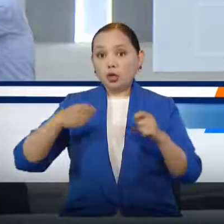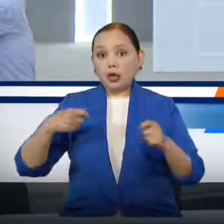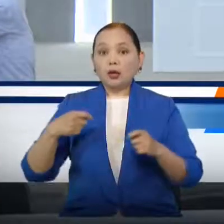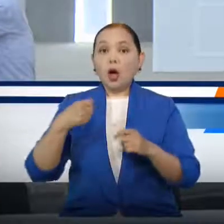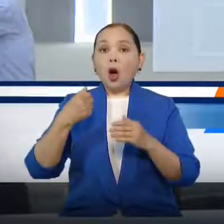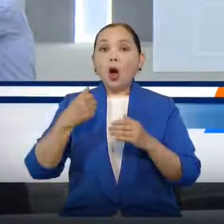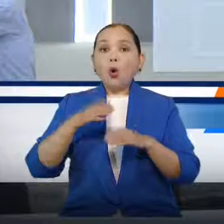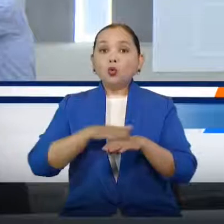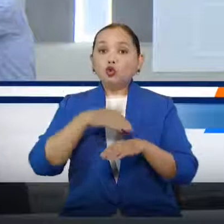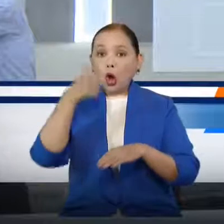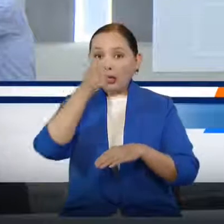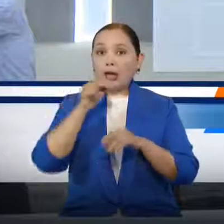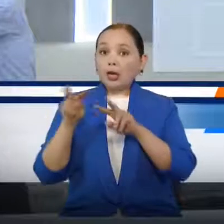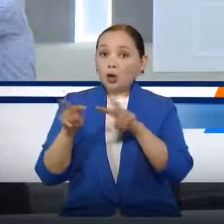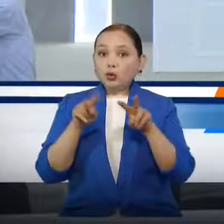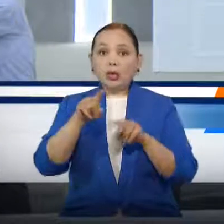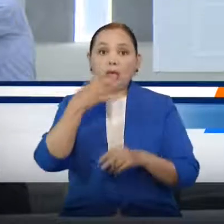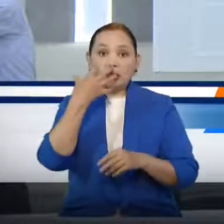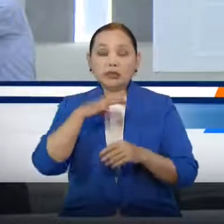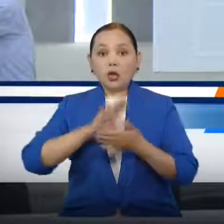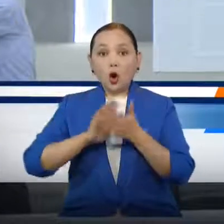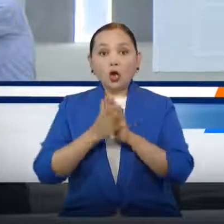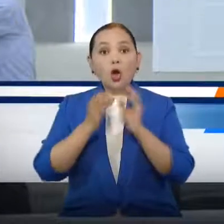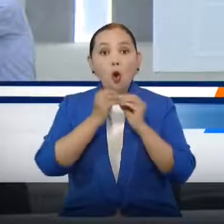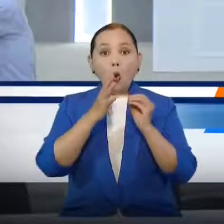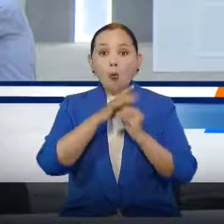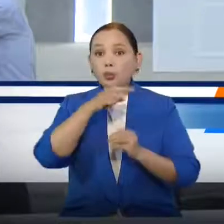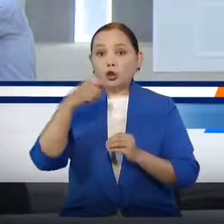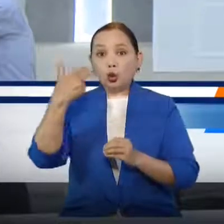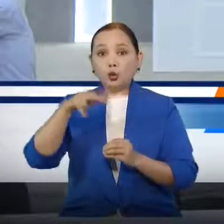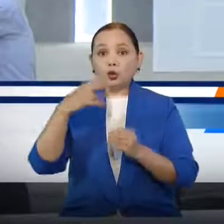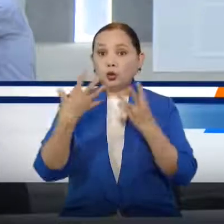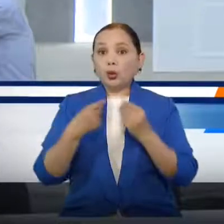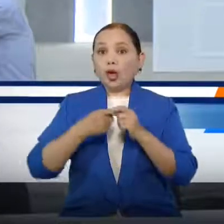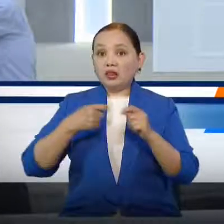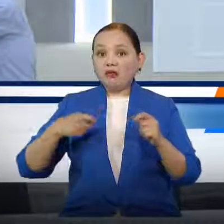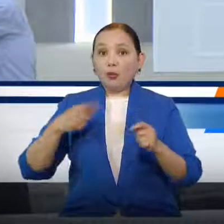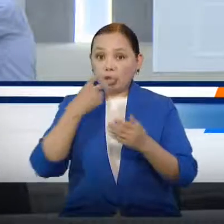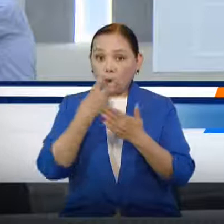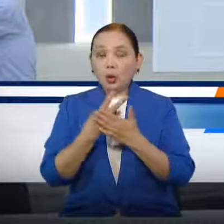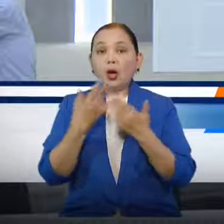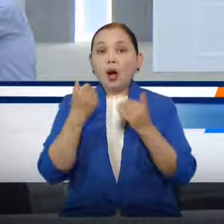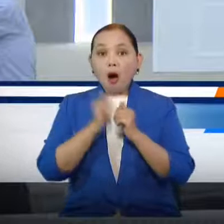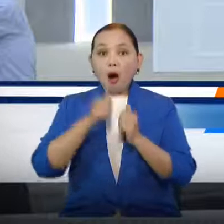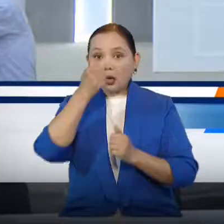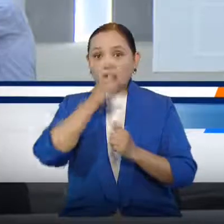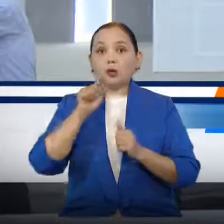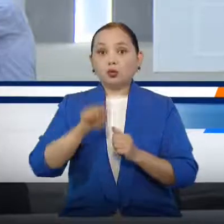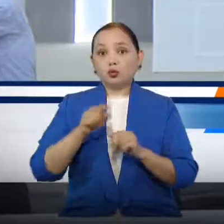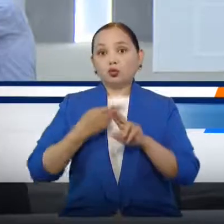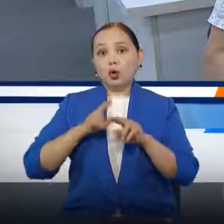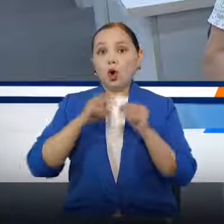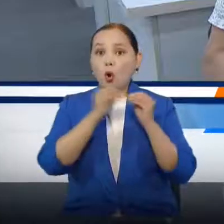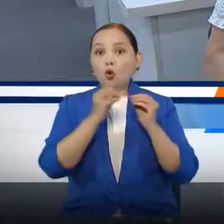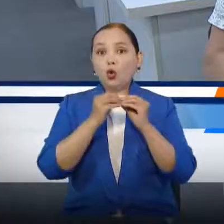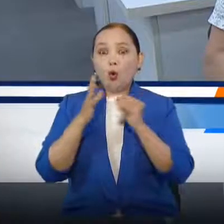yillik kuzatuvlar bu issiq holatlarda 15 kundan 30 kungacha davom etganligini kuzatgan bo'lsak, endi har yili shu